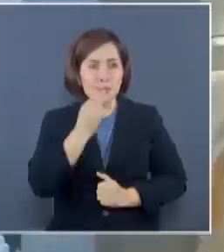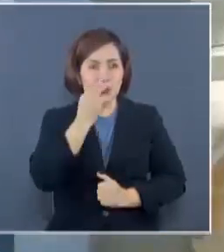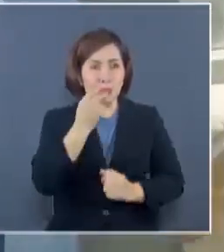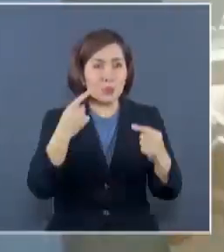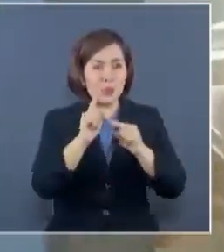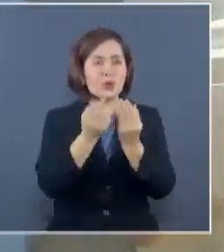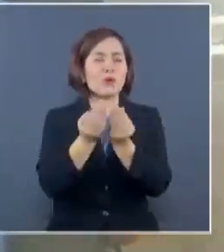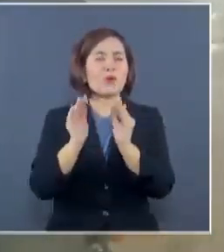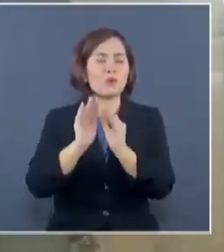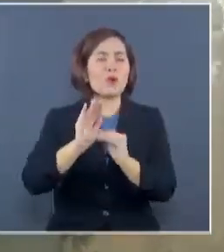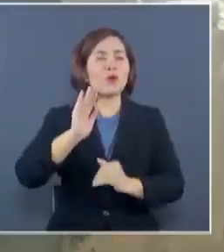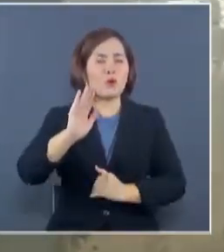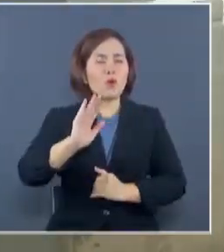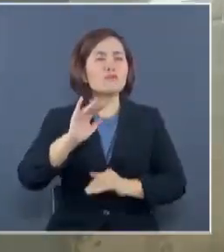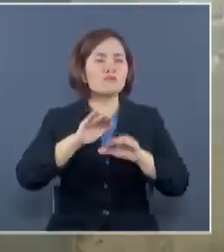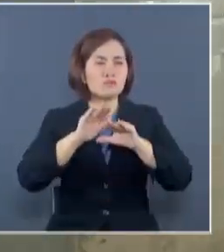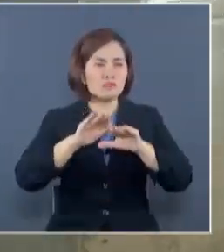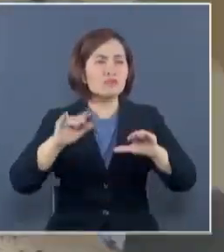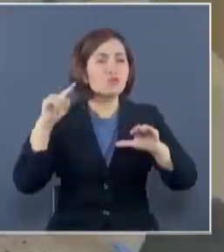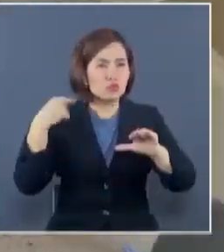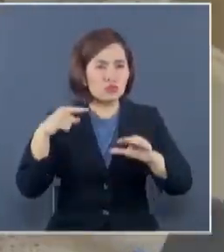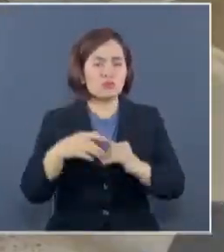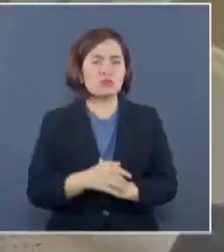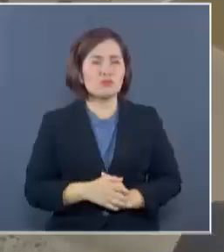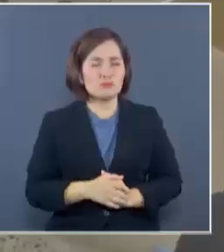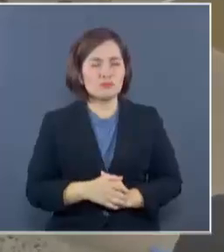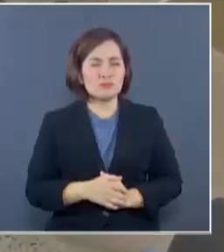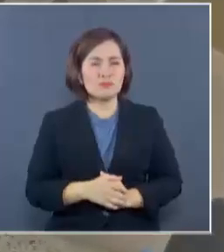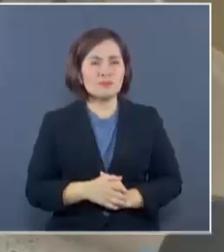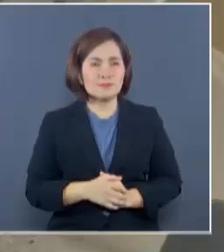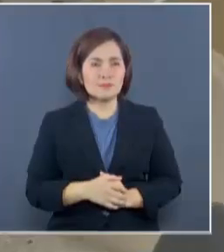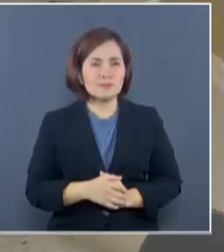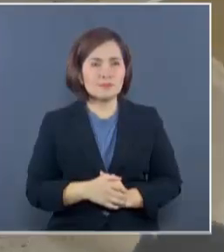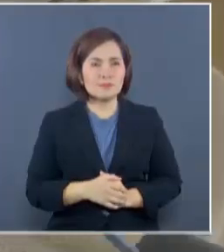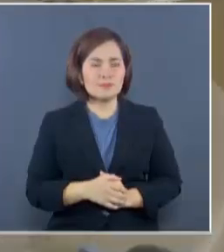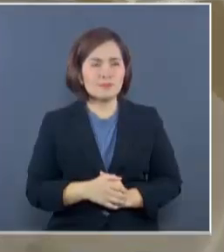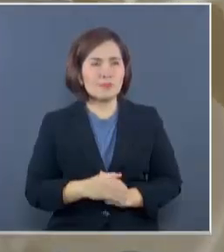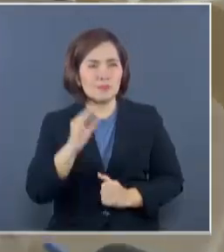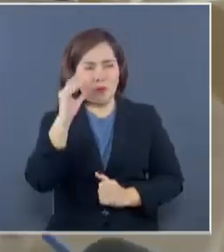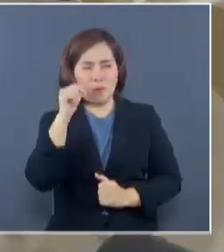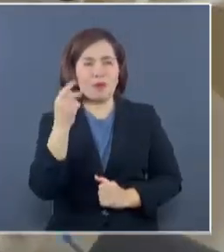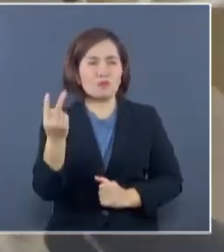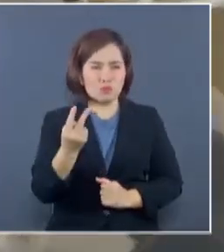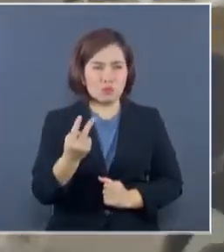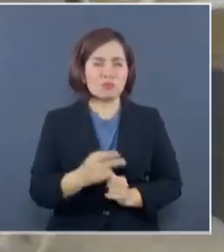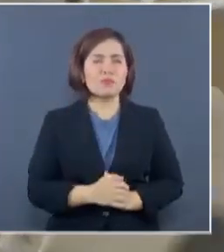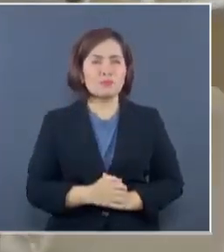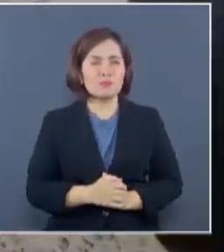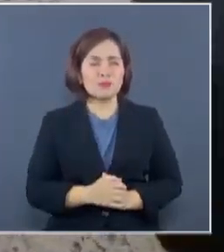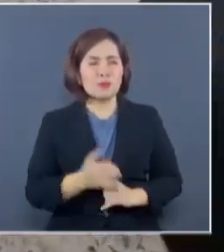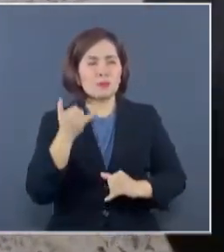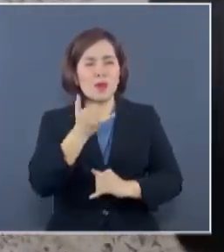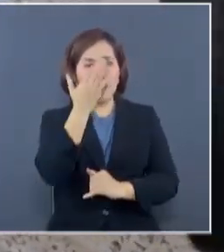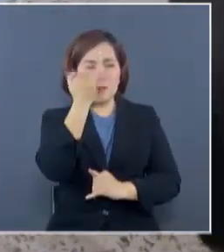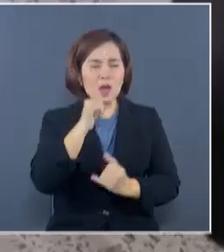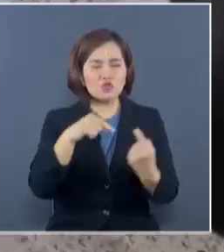ที่ฝั่งครอบครัวพ่อแม่น้องชมพู่ก่อนเลยเมื่อวานนี้ฮะคุณอนามัยกับคุณสาวิตรีวงศรีชาพ่อแม่ของน้องชมพู่เดินทางไ